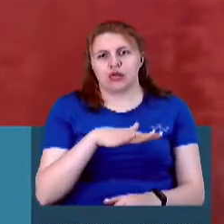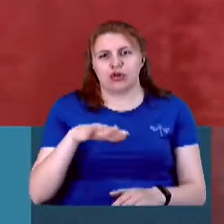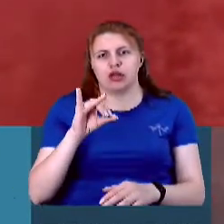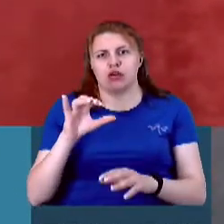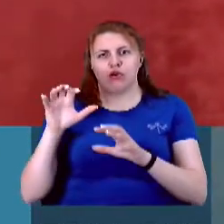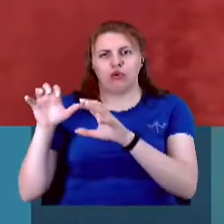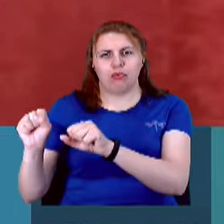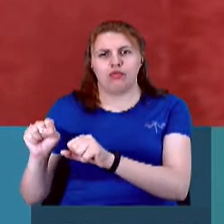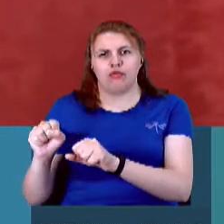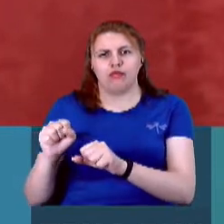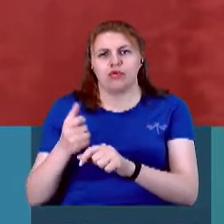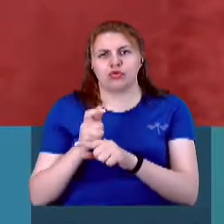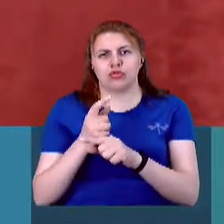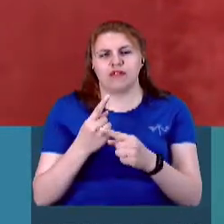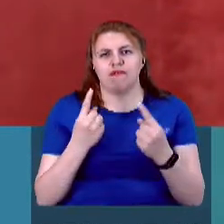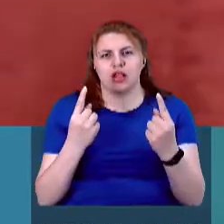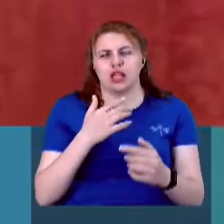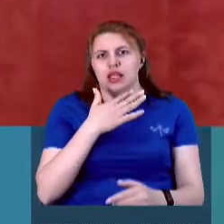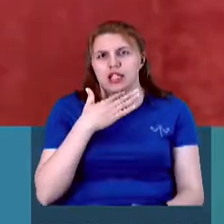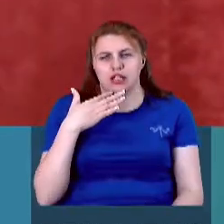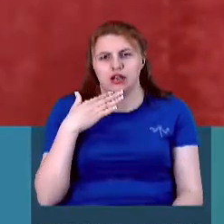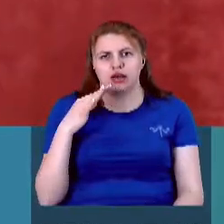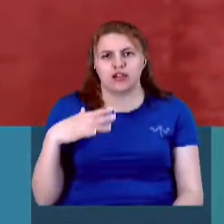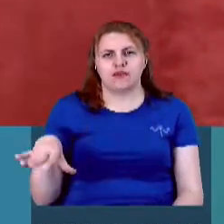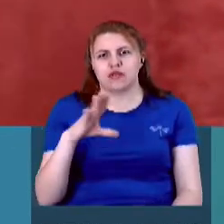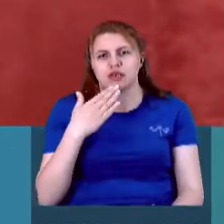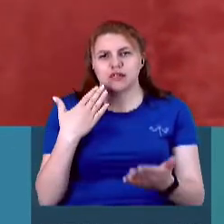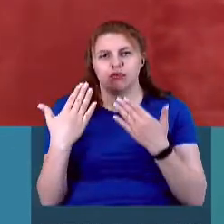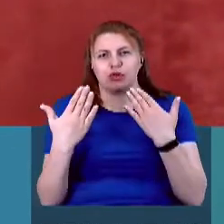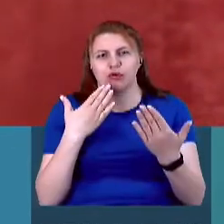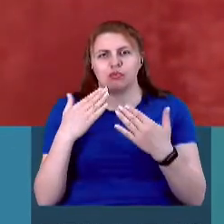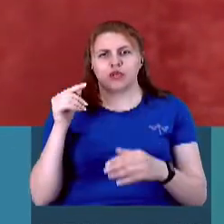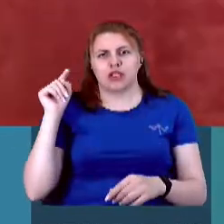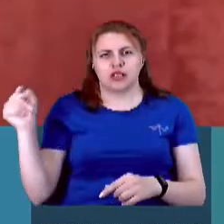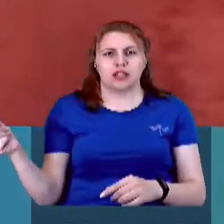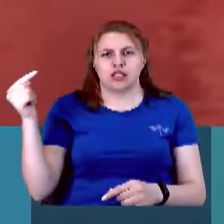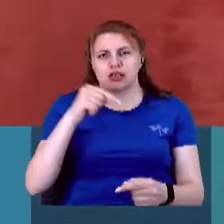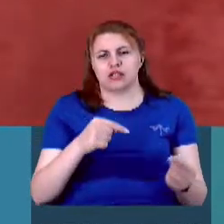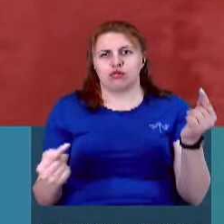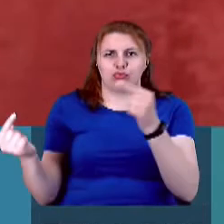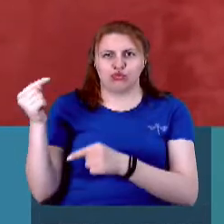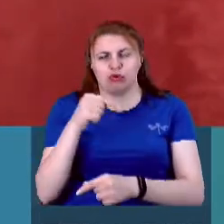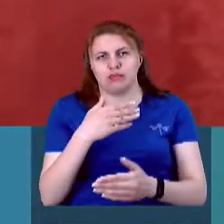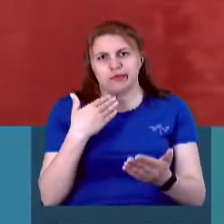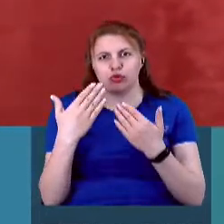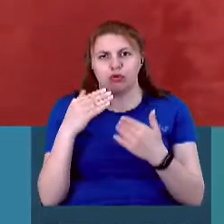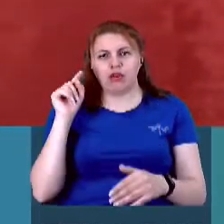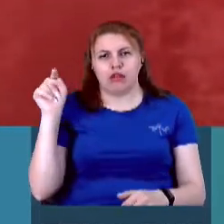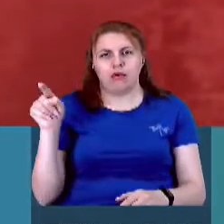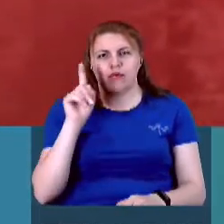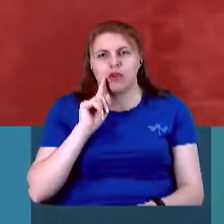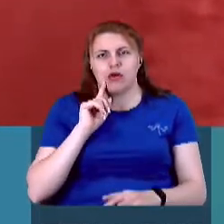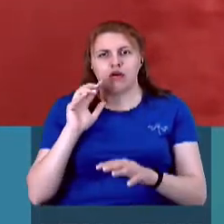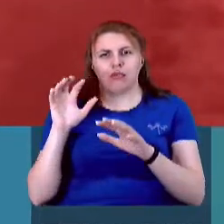дуже велика. І всі тут спілкуються з тими територіями, з цими. А там, на окупованих